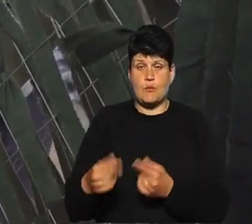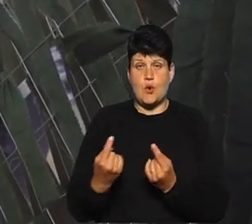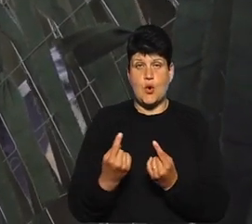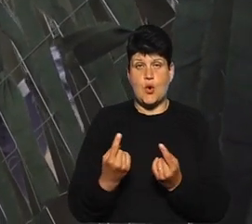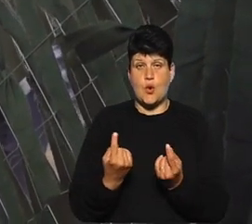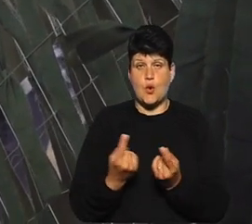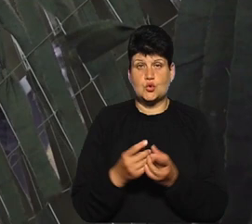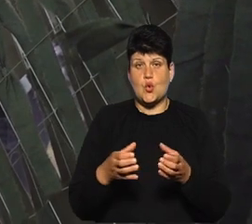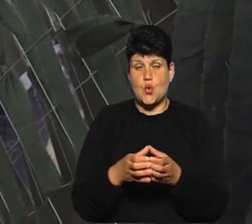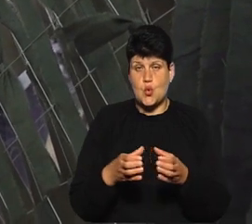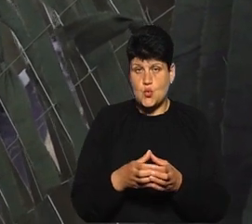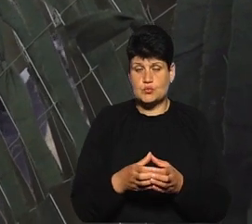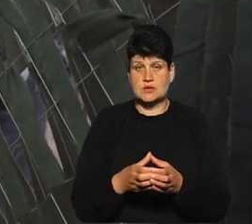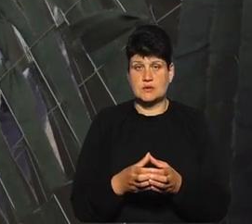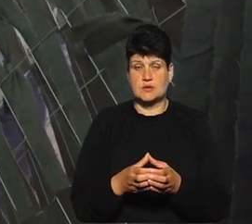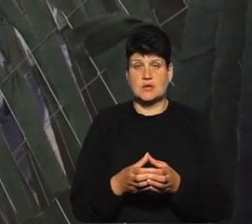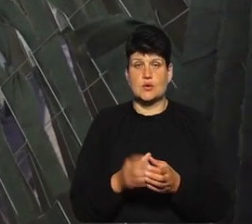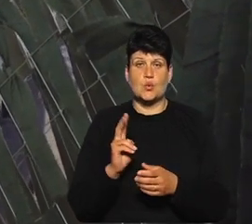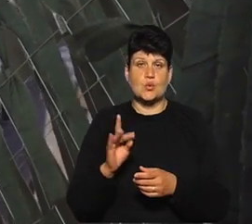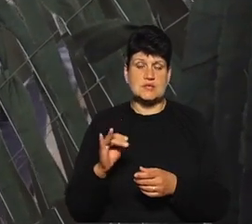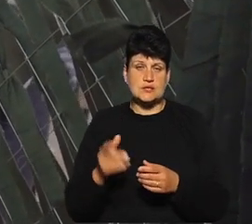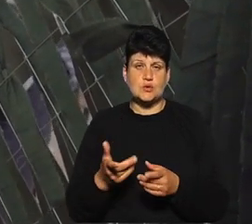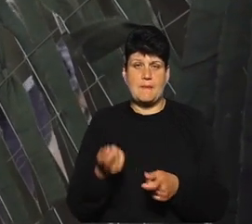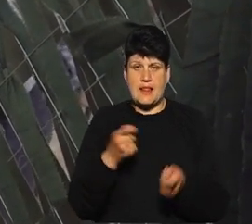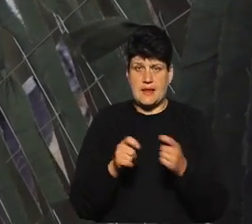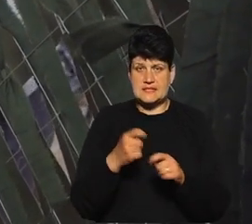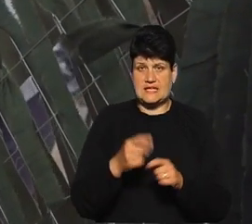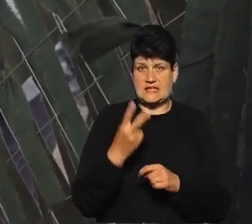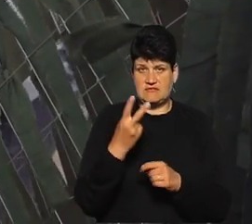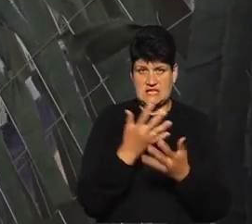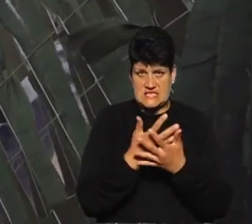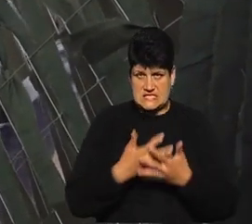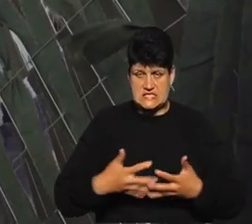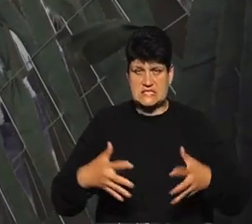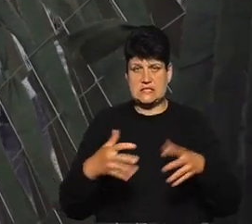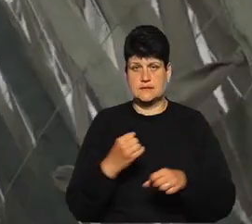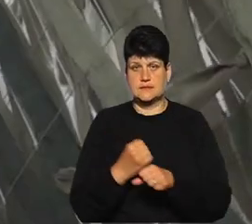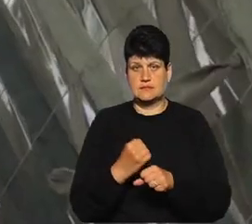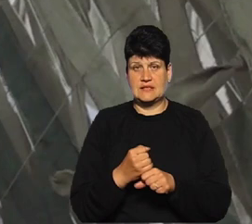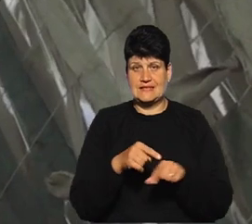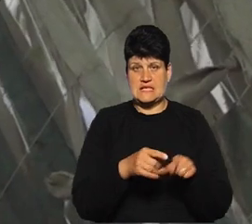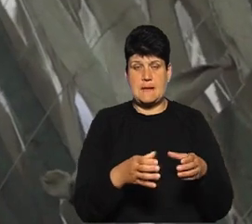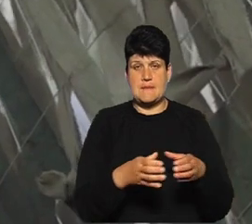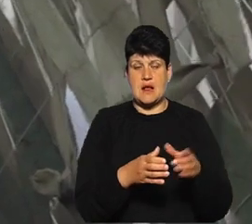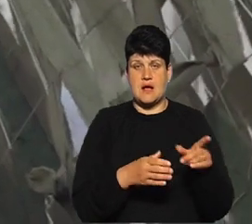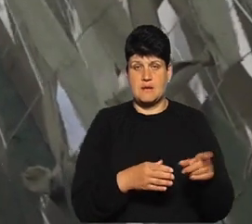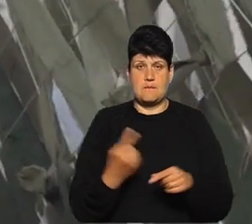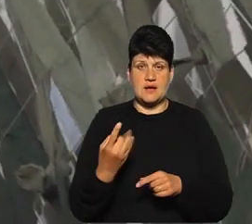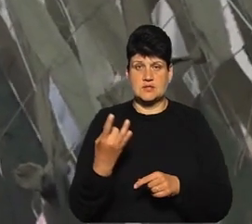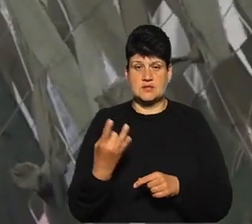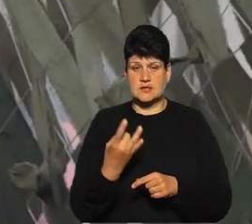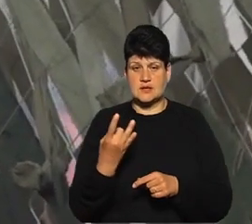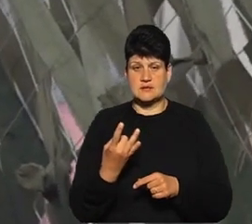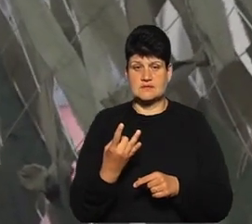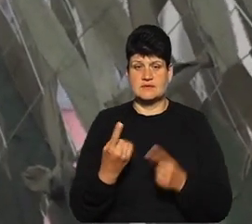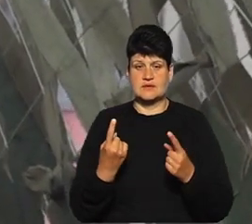одногрупників, однокурсників, аби сплести дві сітки з цій бригаді. Приїхала вперше за часи